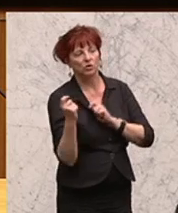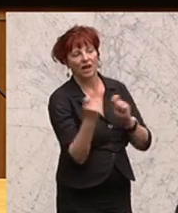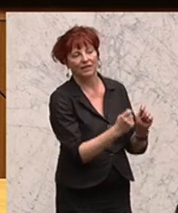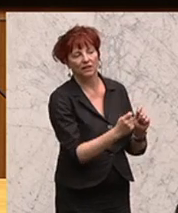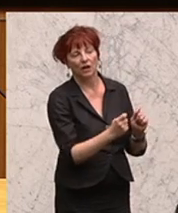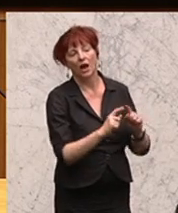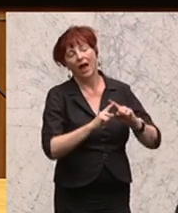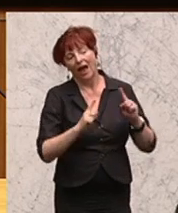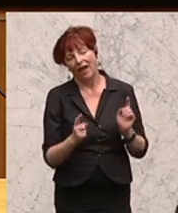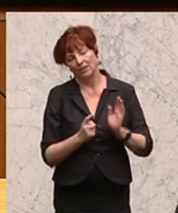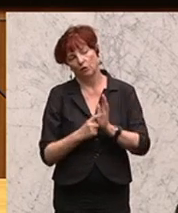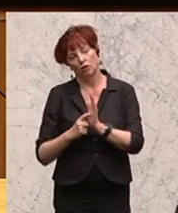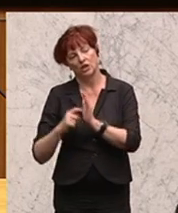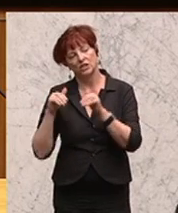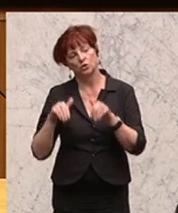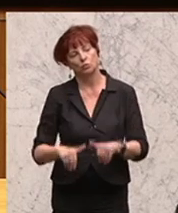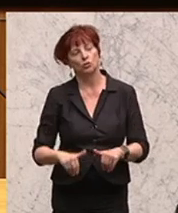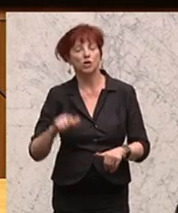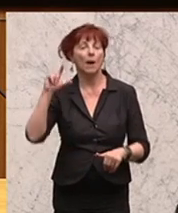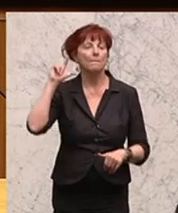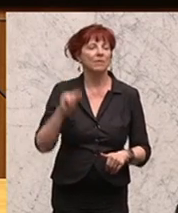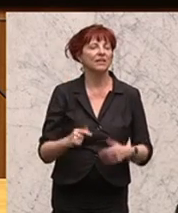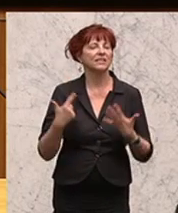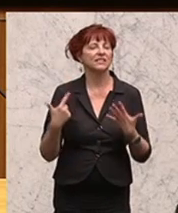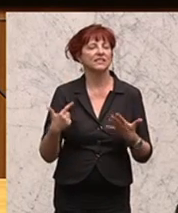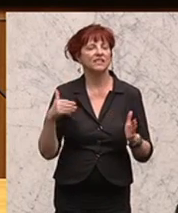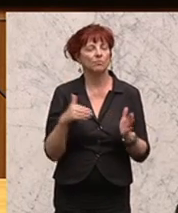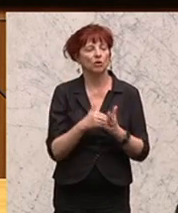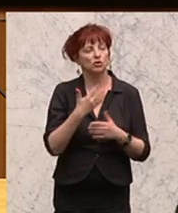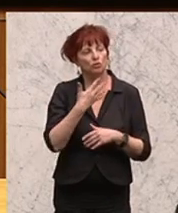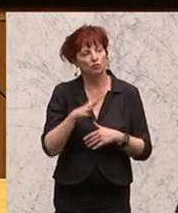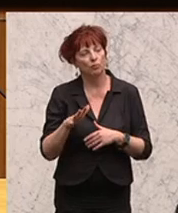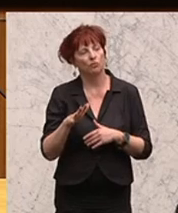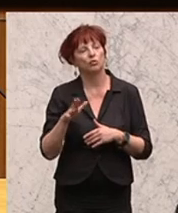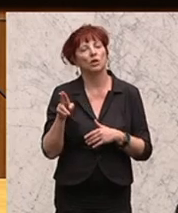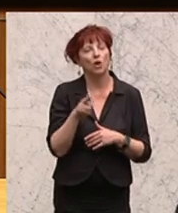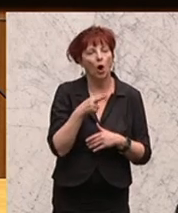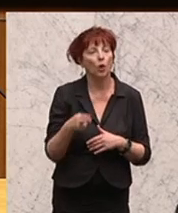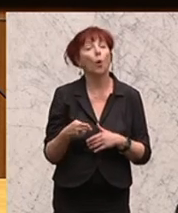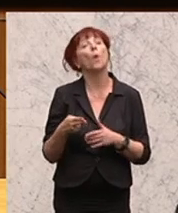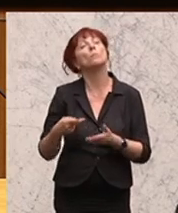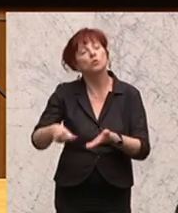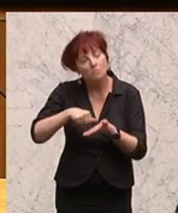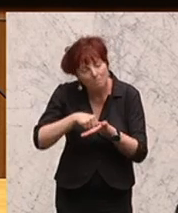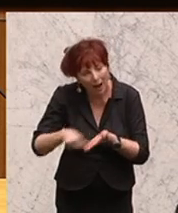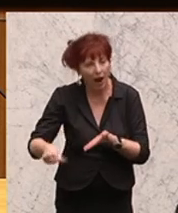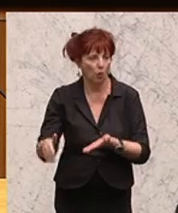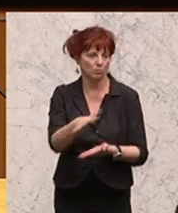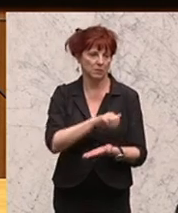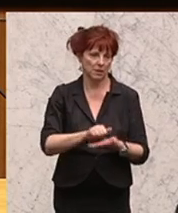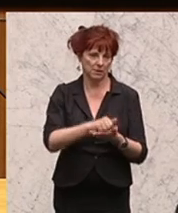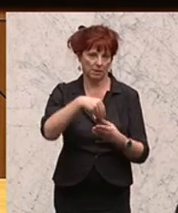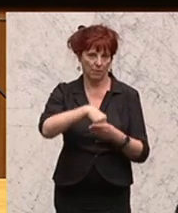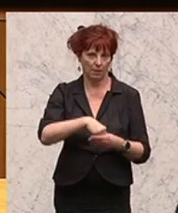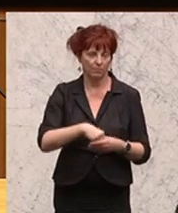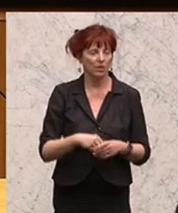weitere Voraussetzungen vorlegen muss, dass mindestens 7.500 Euro Barumsätze davon sind. Ein